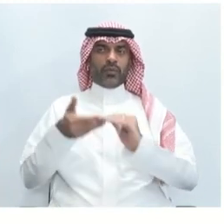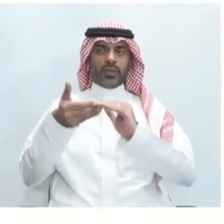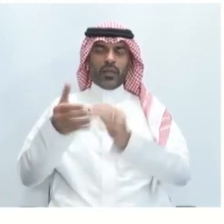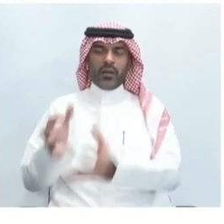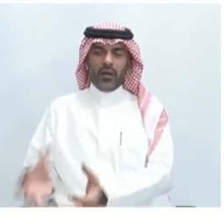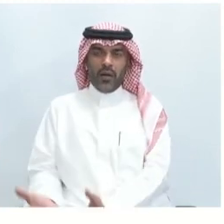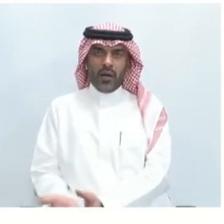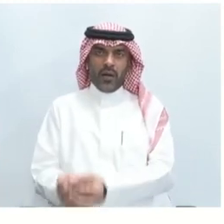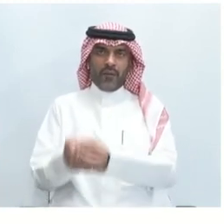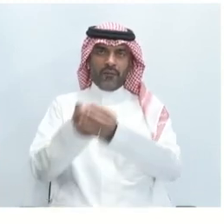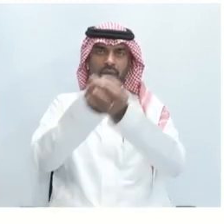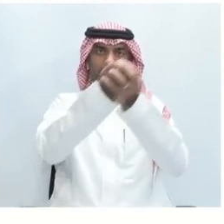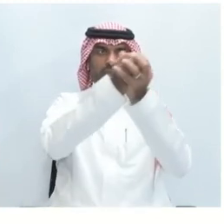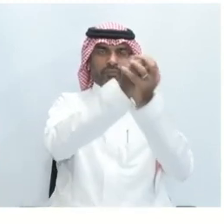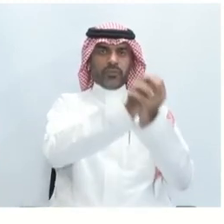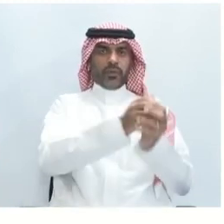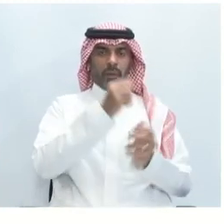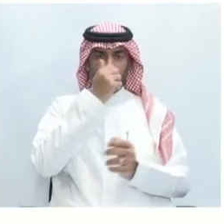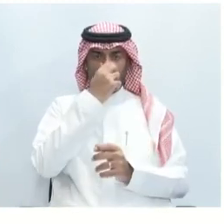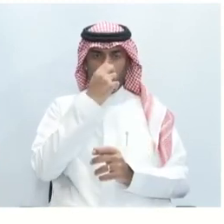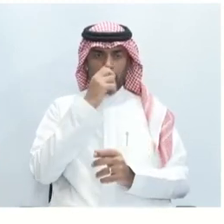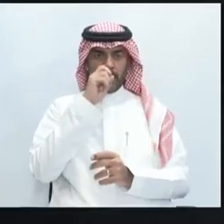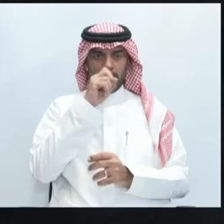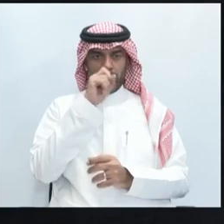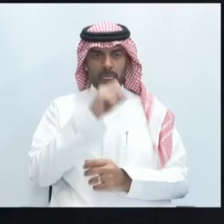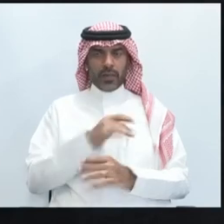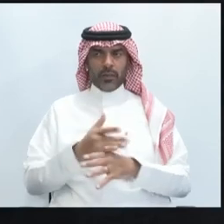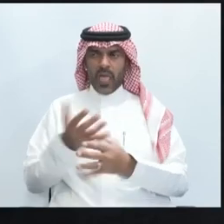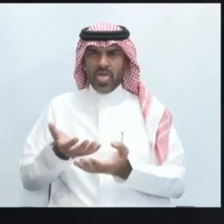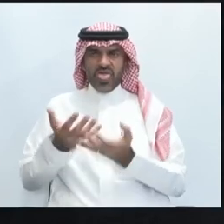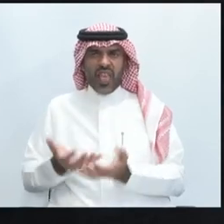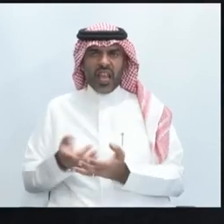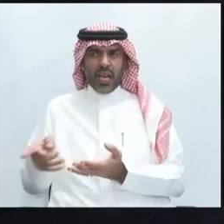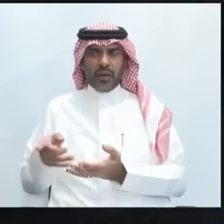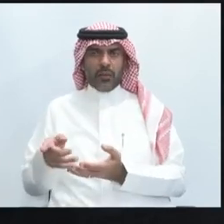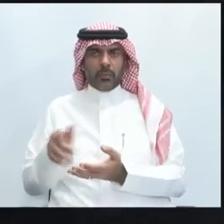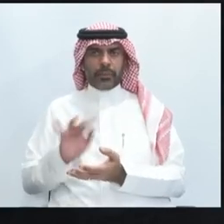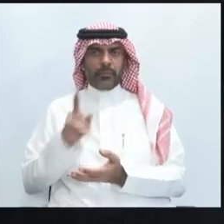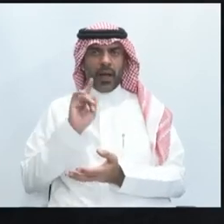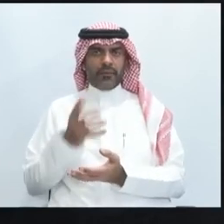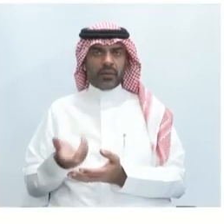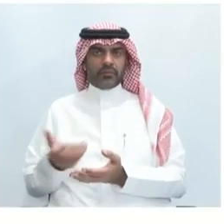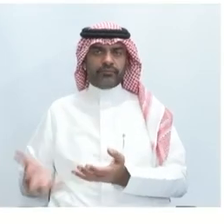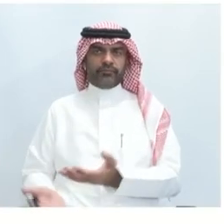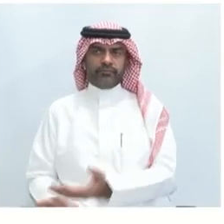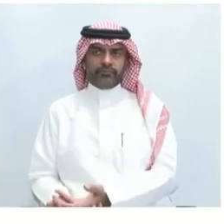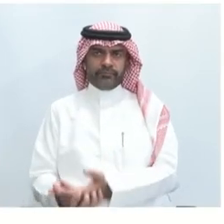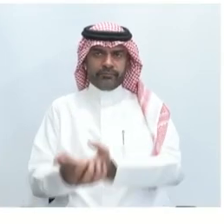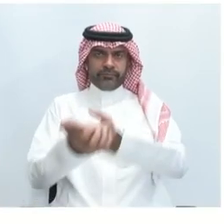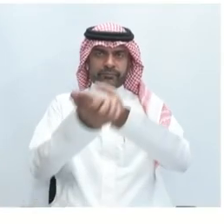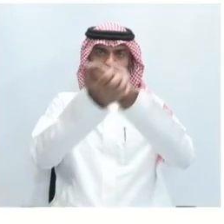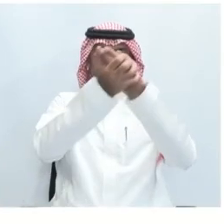على رفع الاشياء الثقيله او القيام بعملهم بشكل اسرع خاصه في مواد البناء او المصانع فتستخدم ريبوتات ضخمه